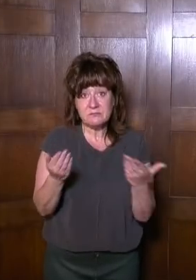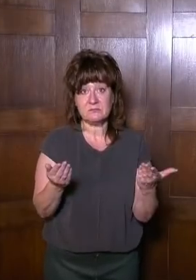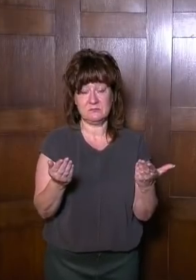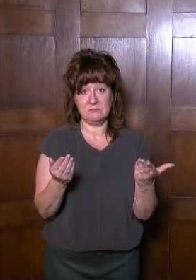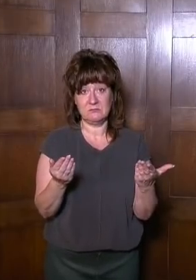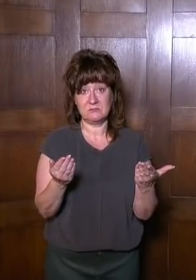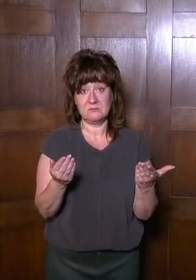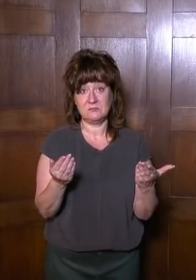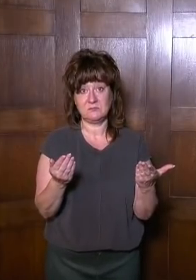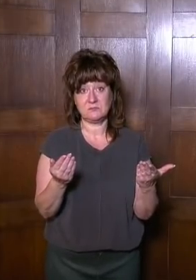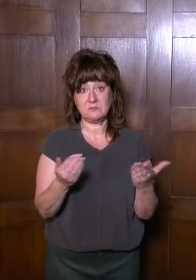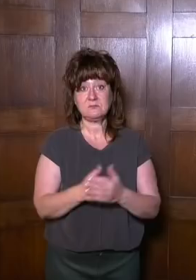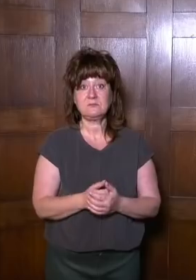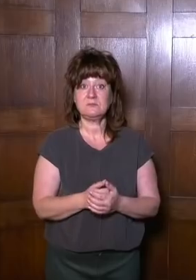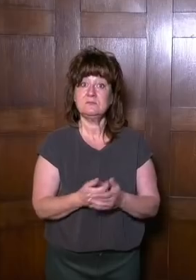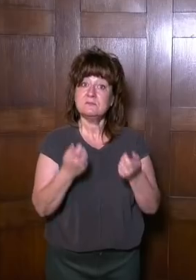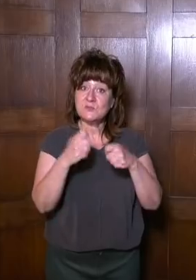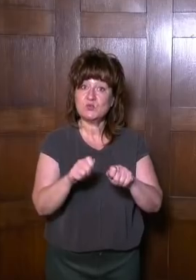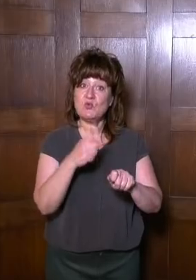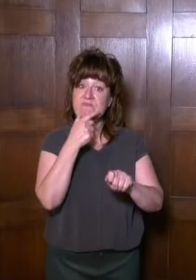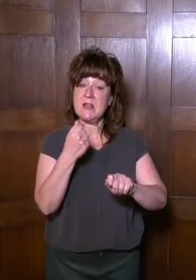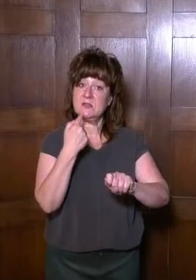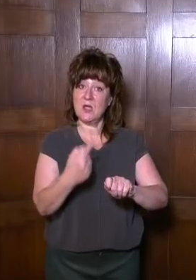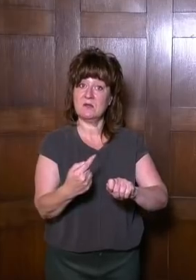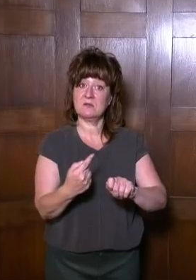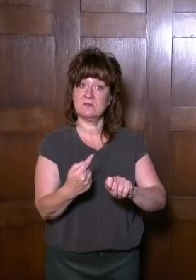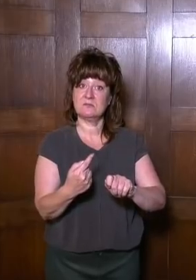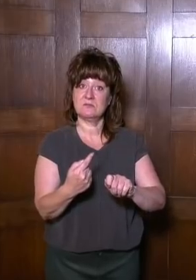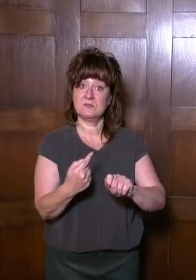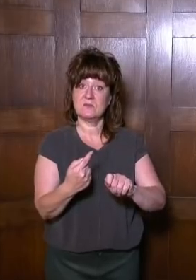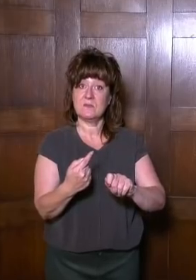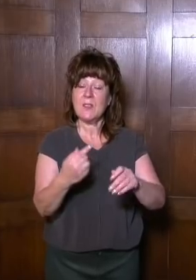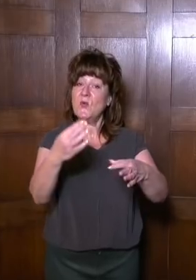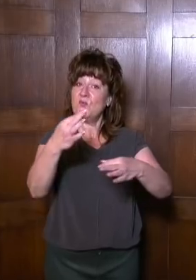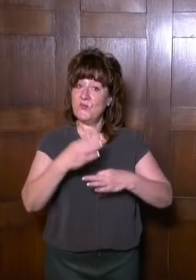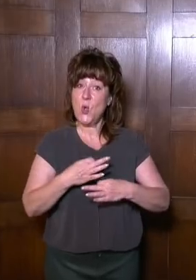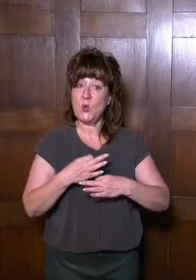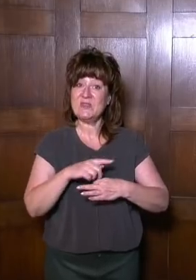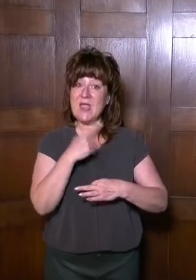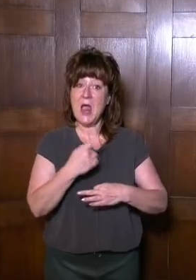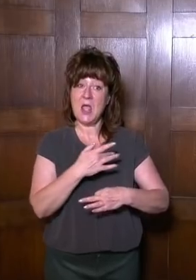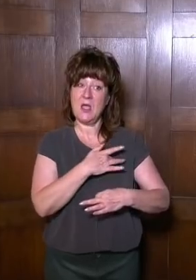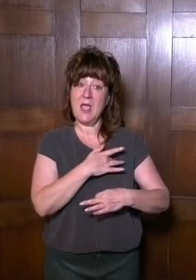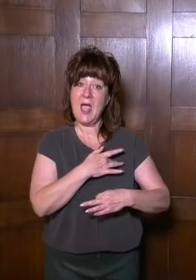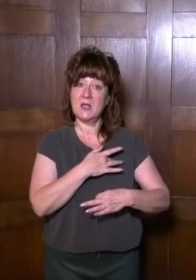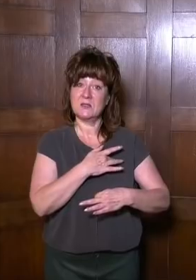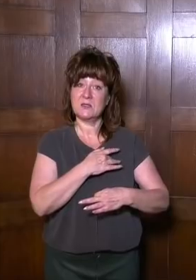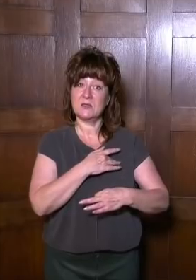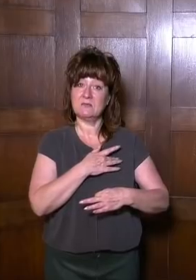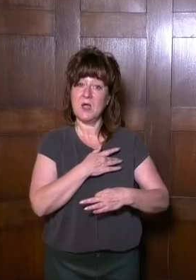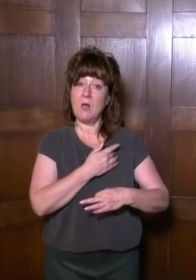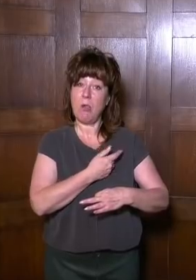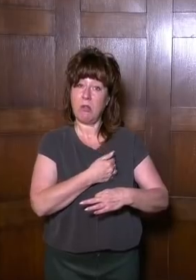Und ich will zum Schluss sagen, es hat uns allen das Herz geblutet oder wir hatten schlaflose